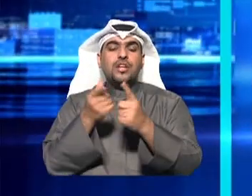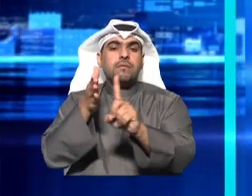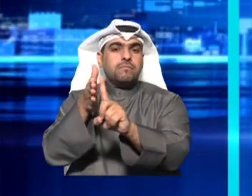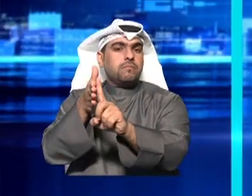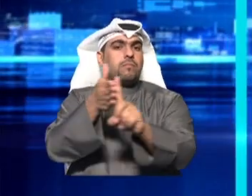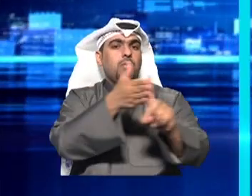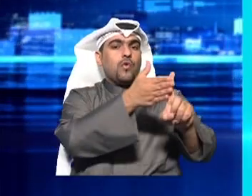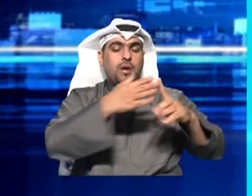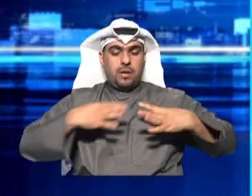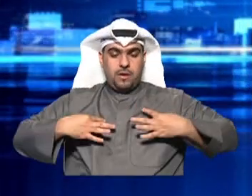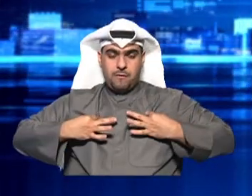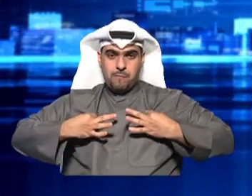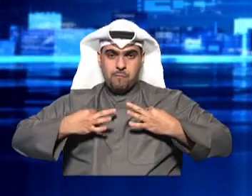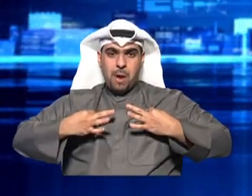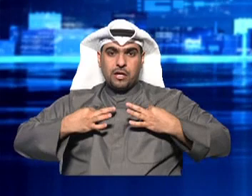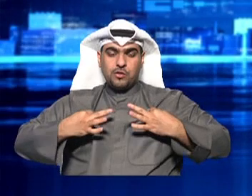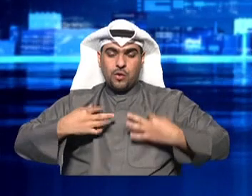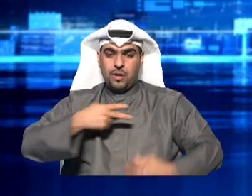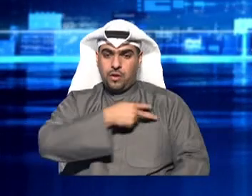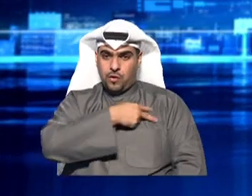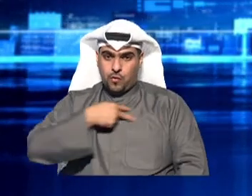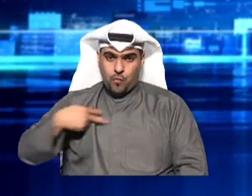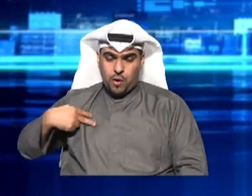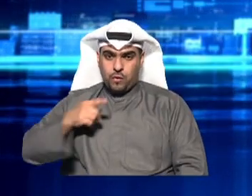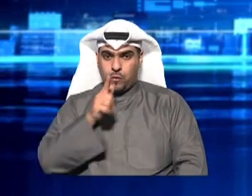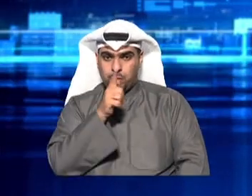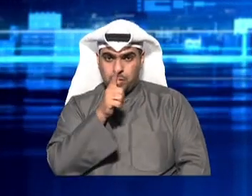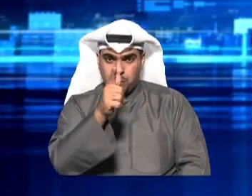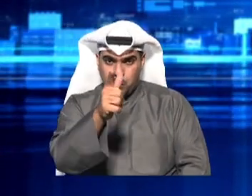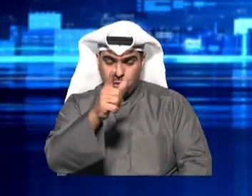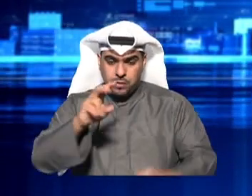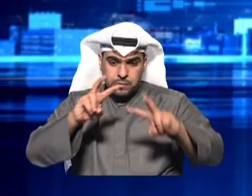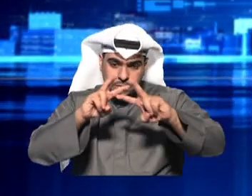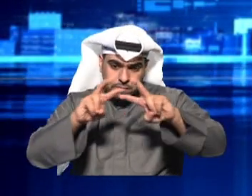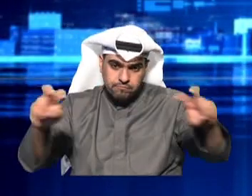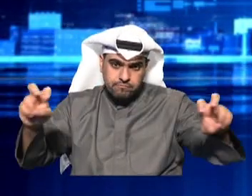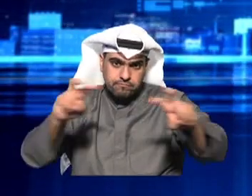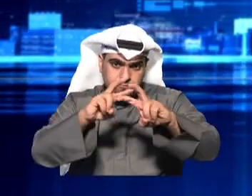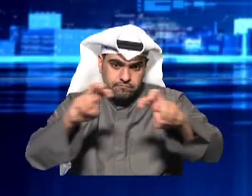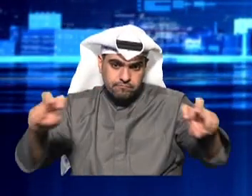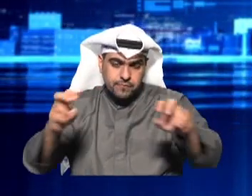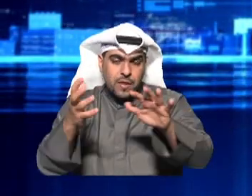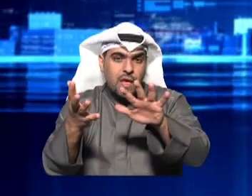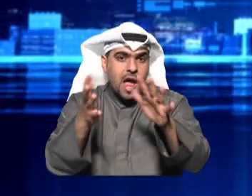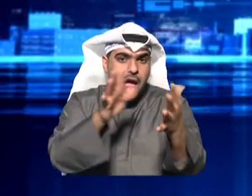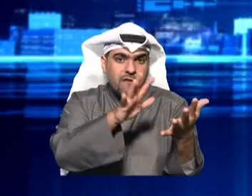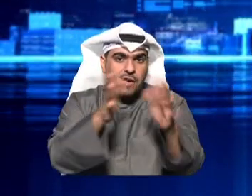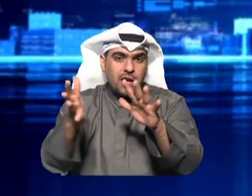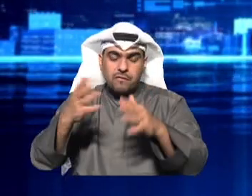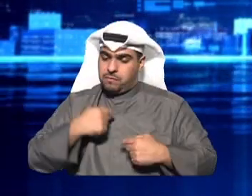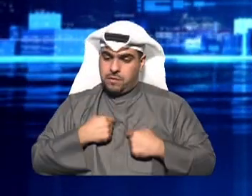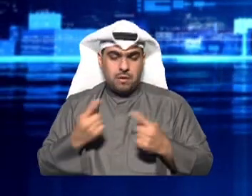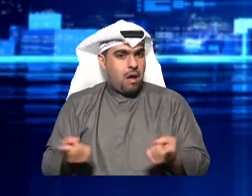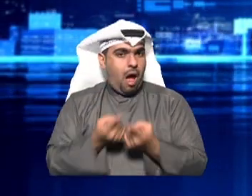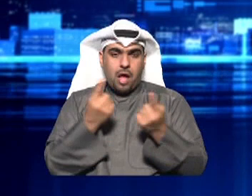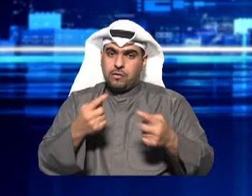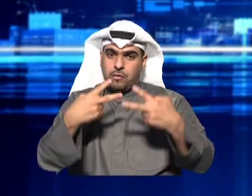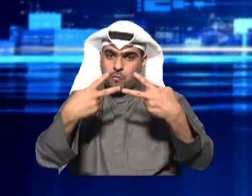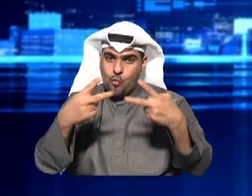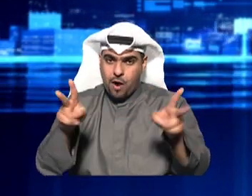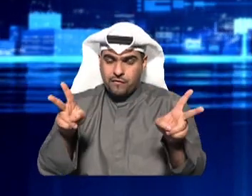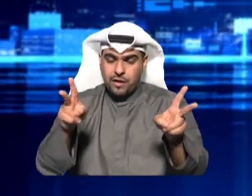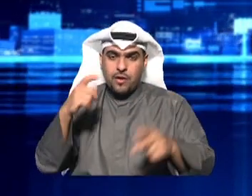بأي خطوة تكشف ملابسات هذه الحادثة، مشيرا إلى أن نائب رئيس مجلس الوزراء ووزير الداخلية أنس